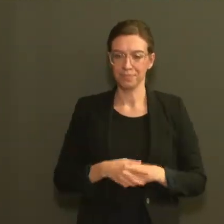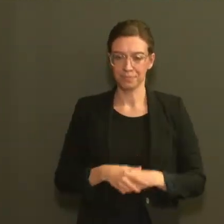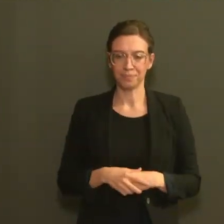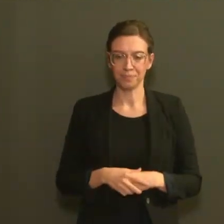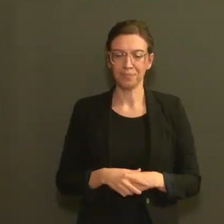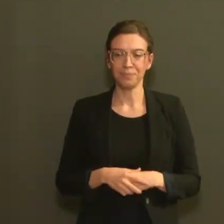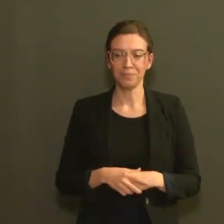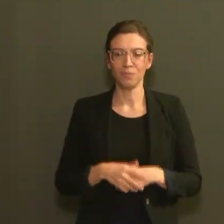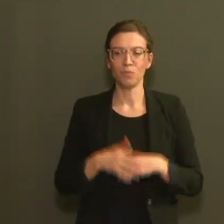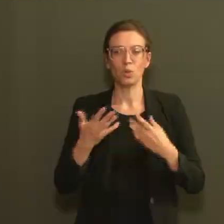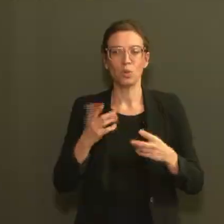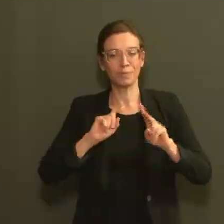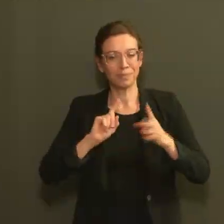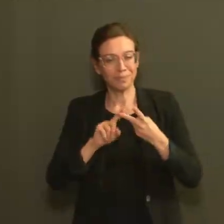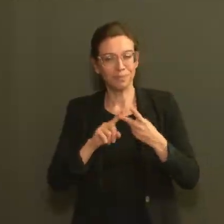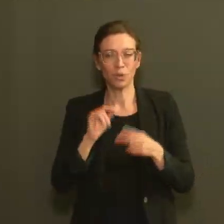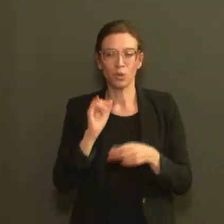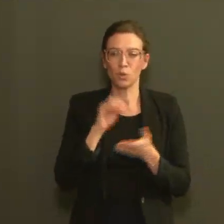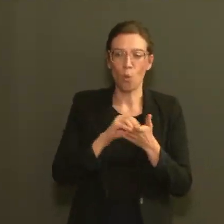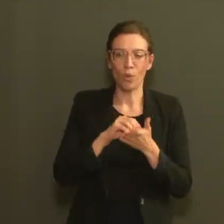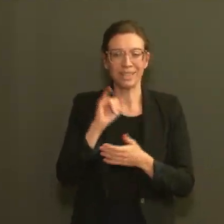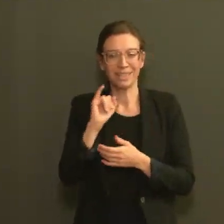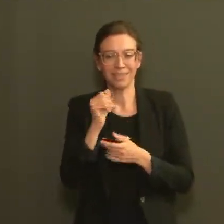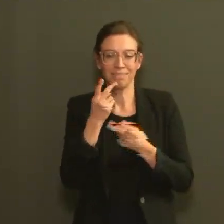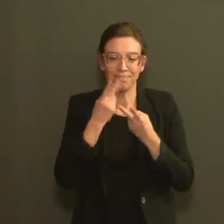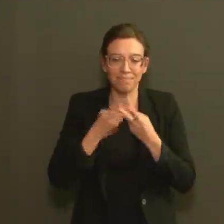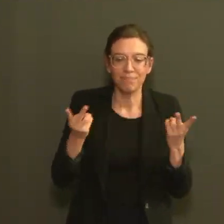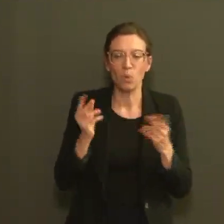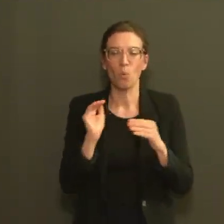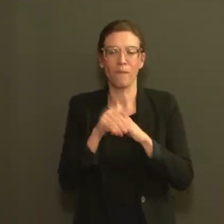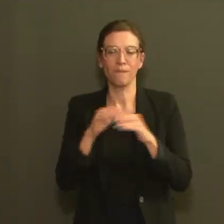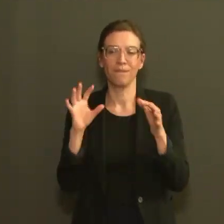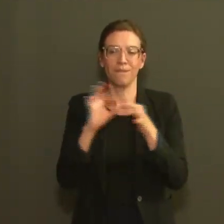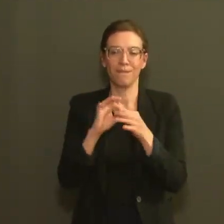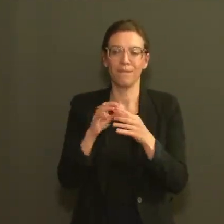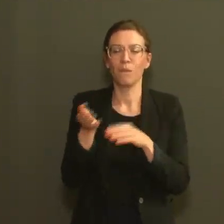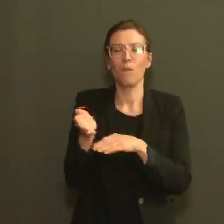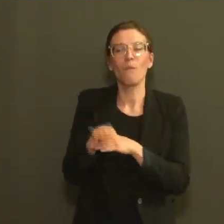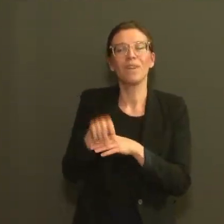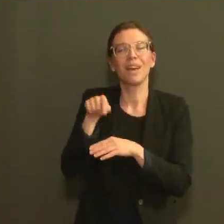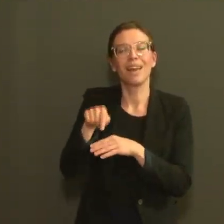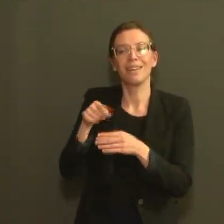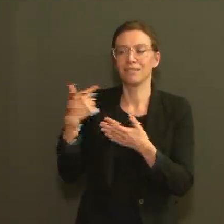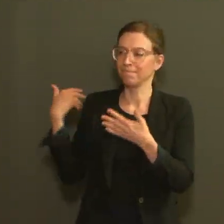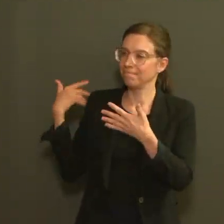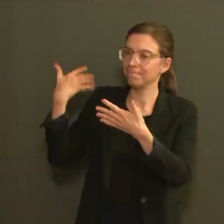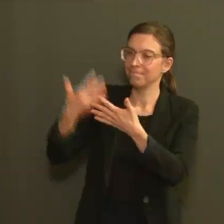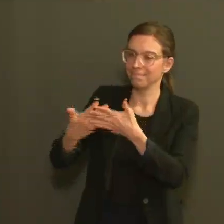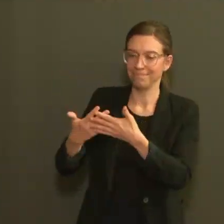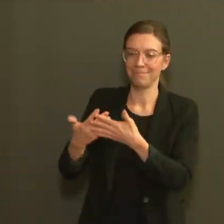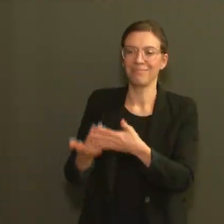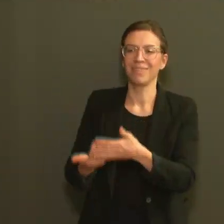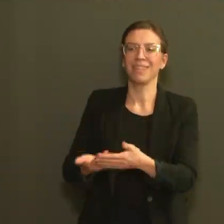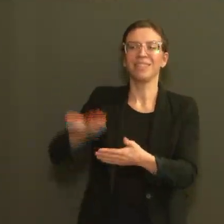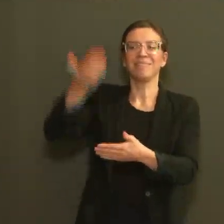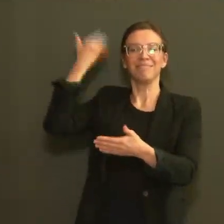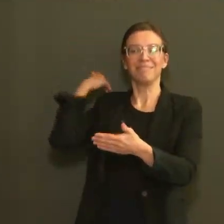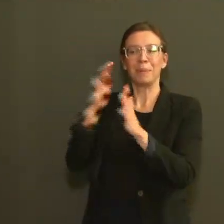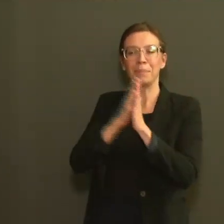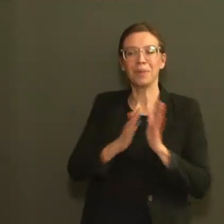de eerste golf en de periode sinds deze zomer. Eerste golf begonnen in maart tot en